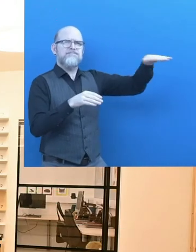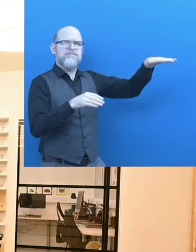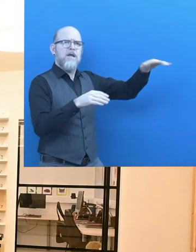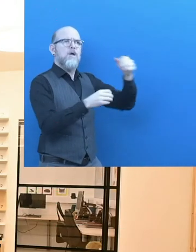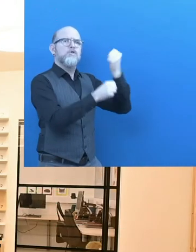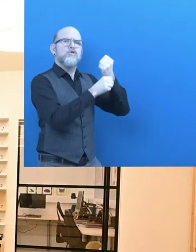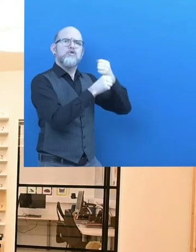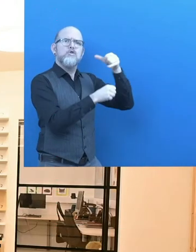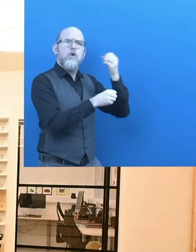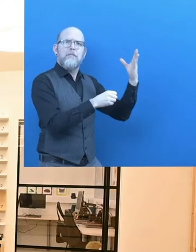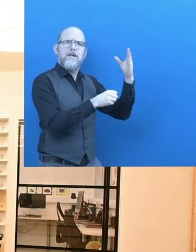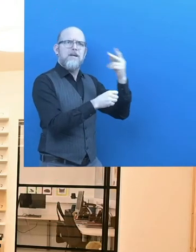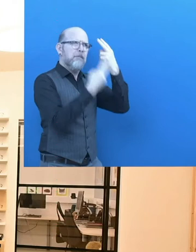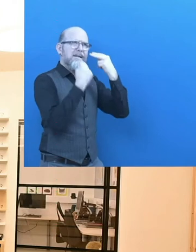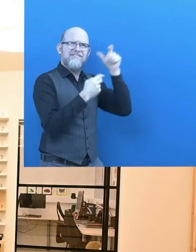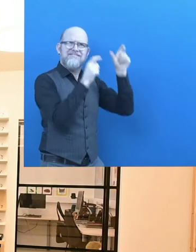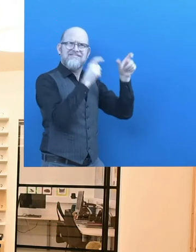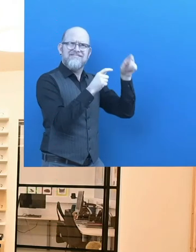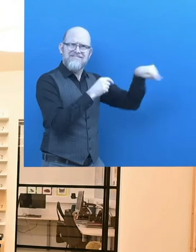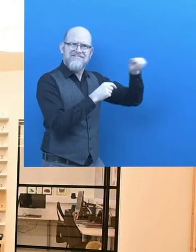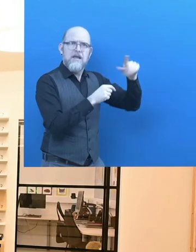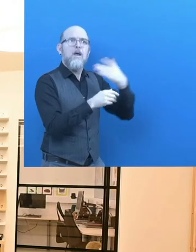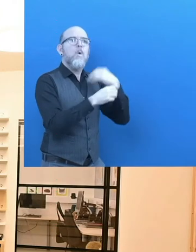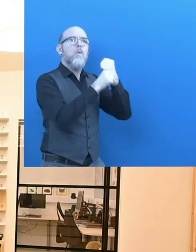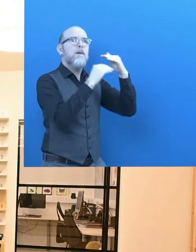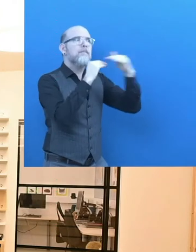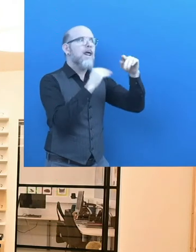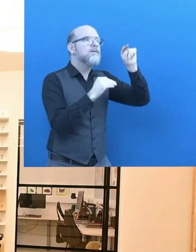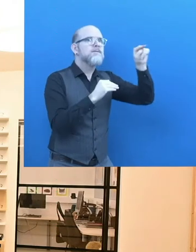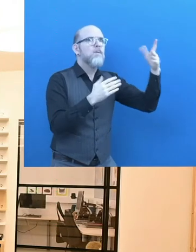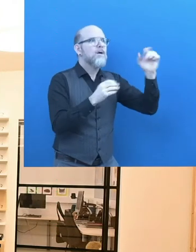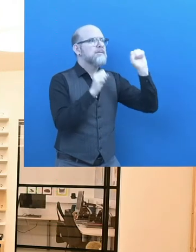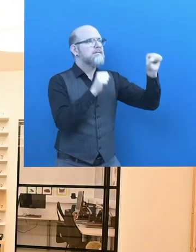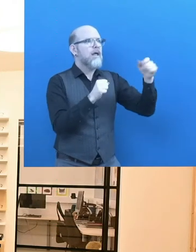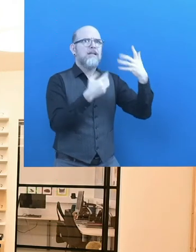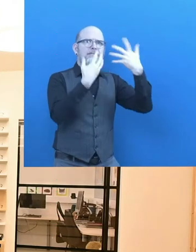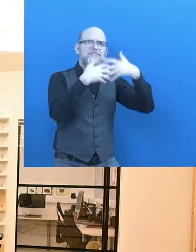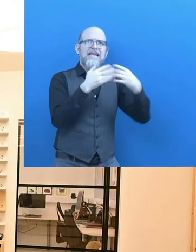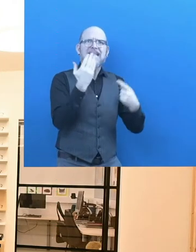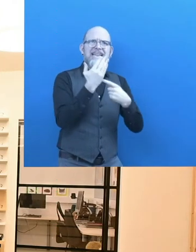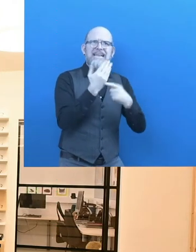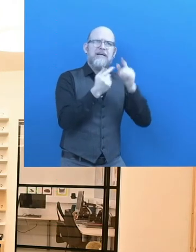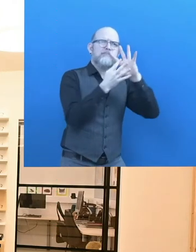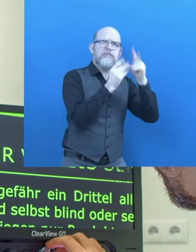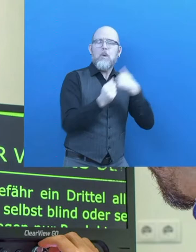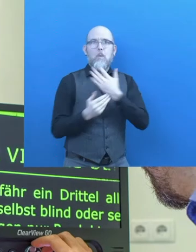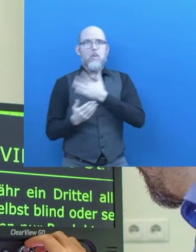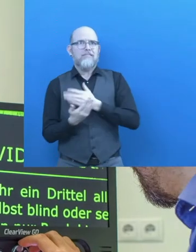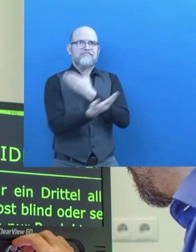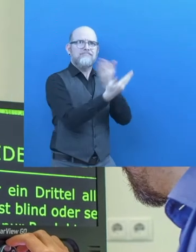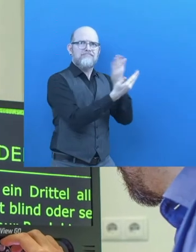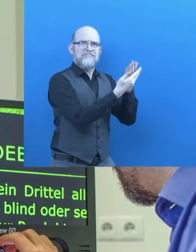im Sehbehinderten- und Blindenbereich gibt, für Arbeitsplatzausstattungen gesammelt haben. Also wir decken von der Optik